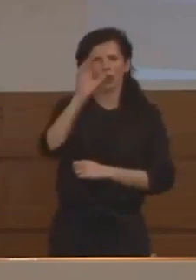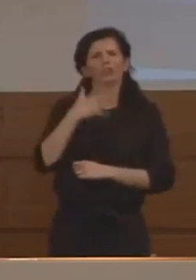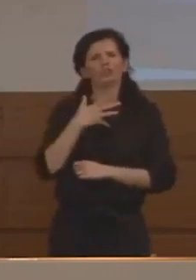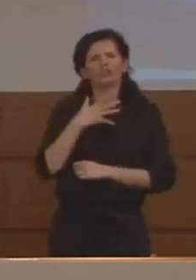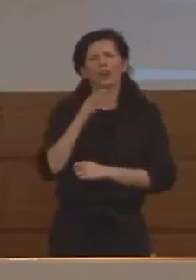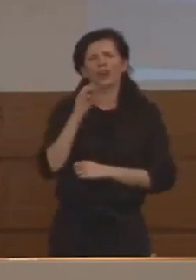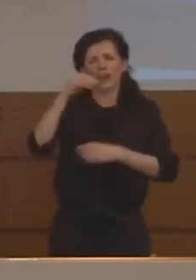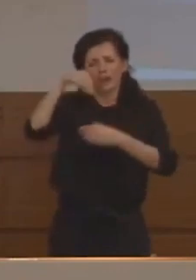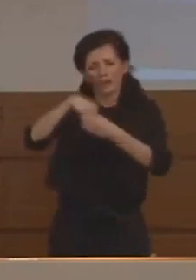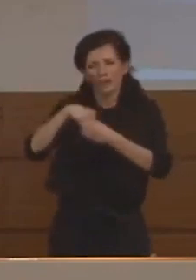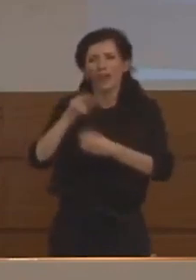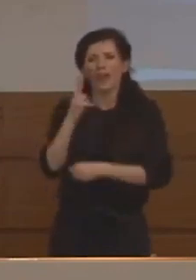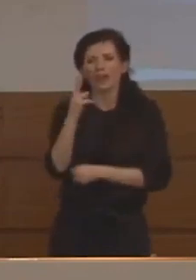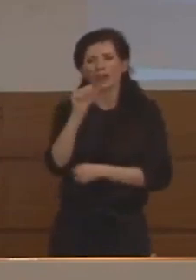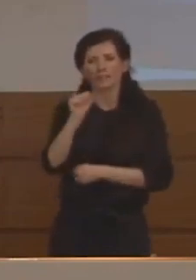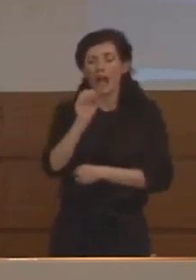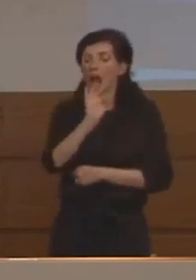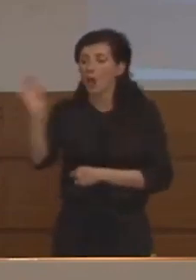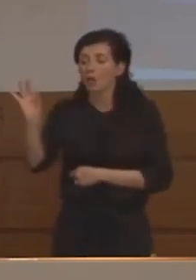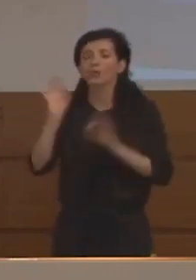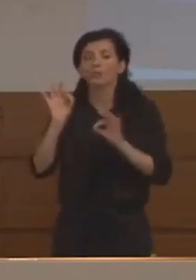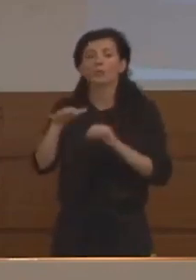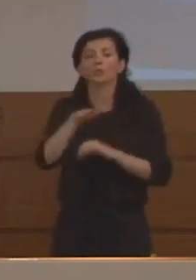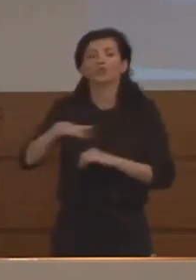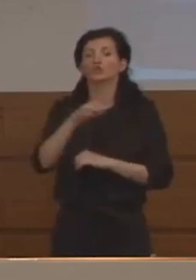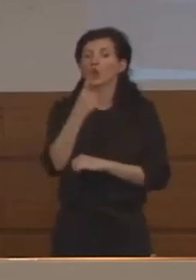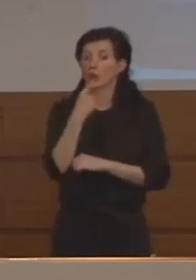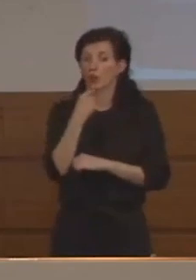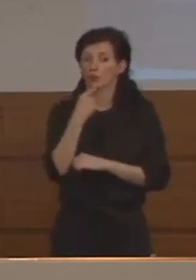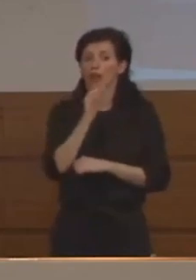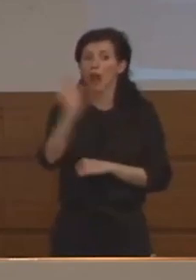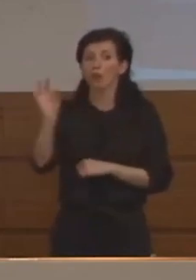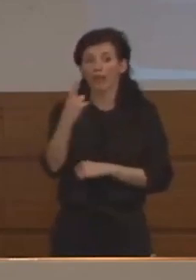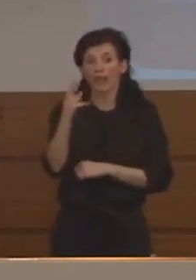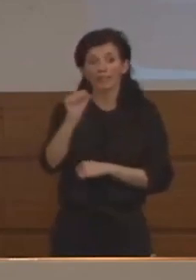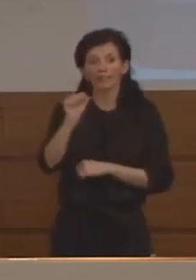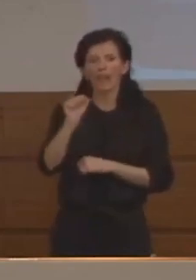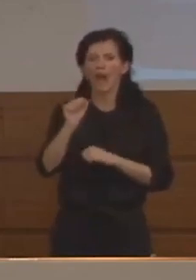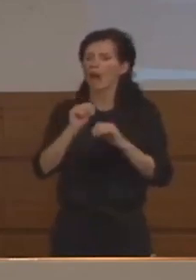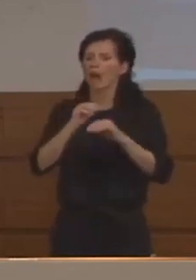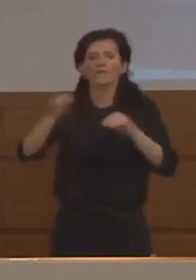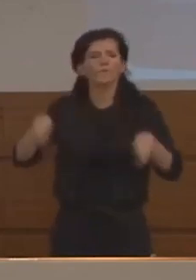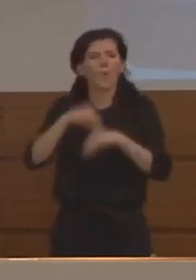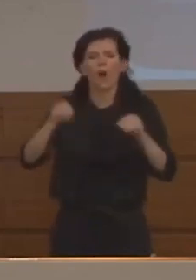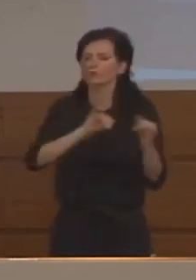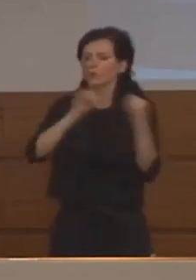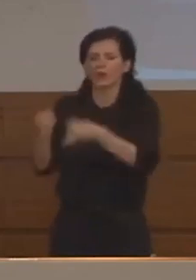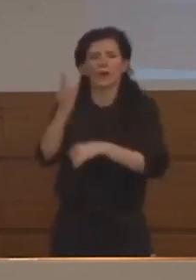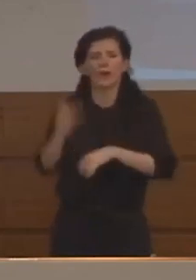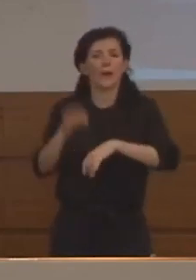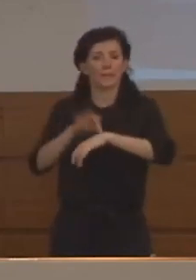dentro la rsa cioè rsa che sono state svuotate o che sono state chiuse proprio perché sappiamo che quello è un punto assolutamente